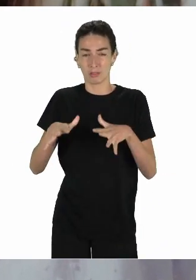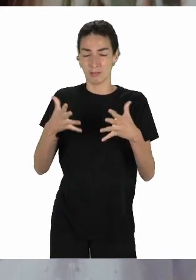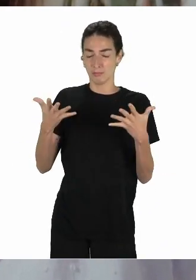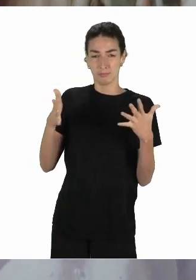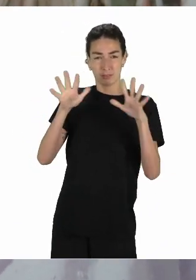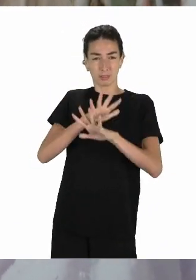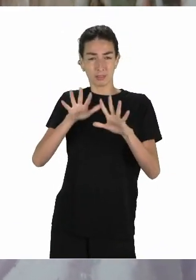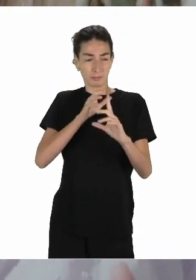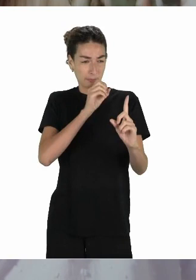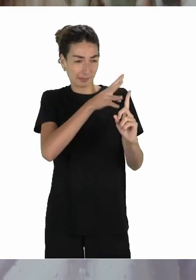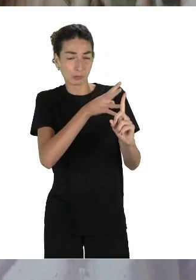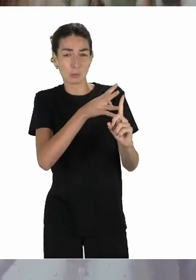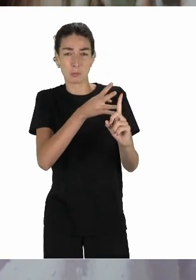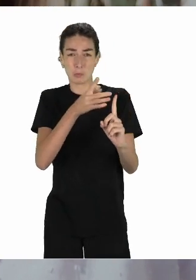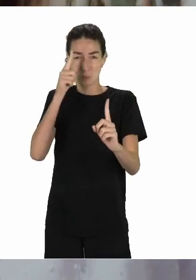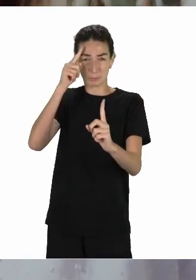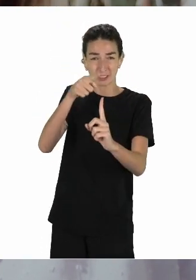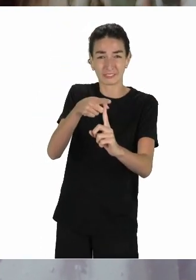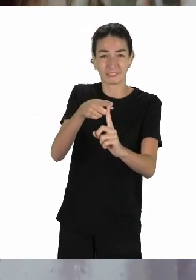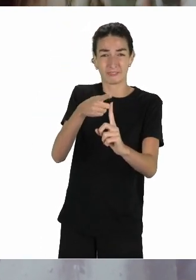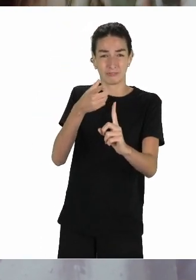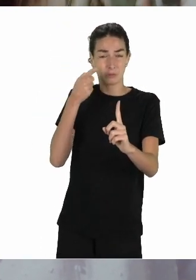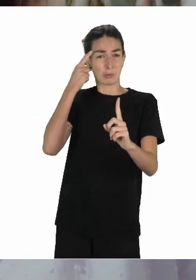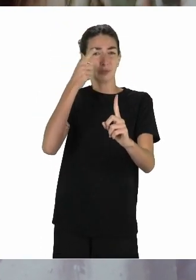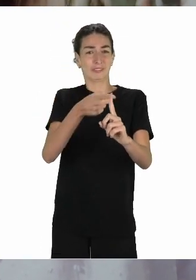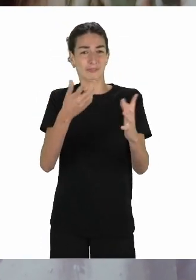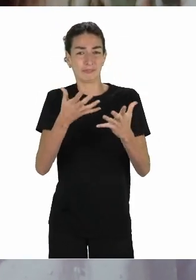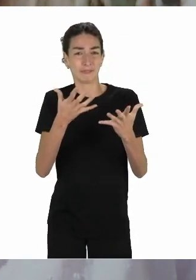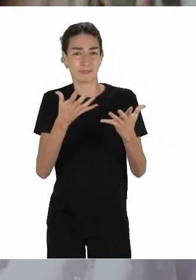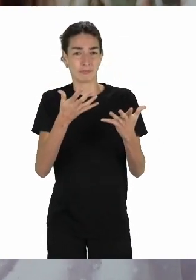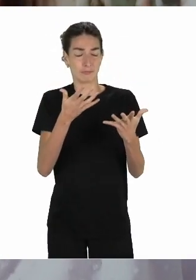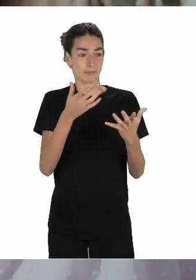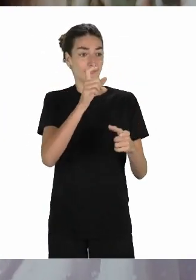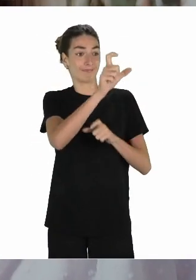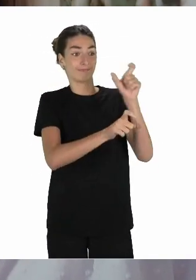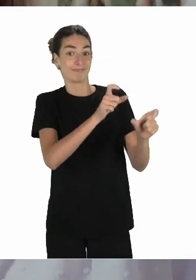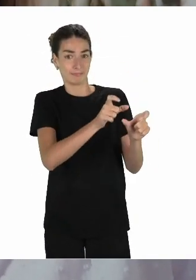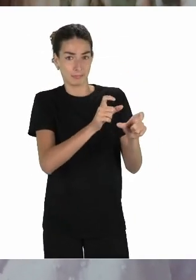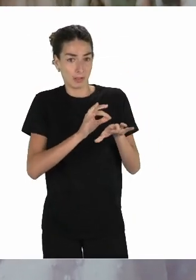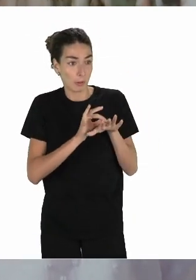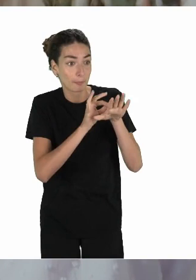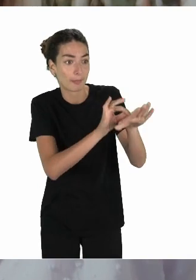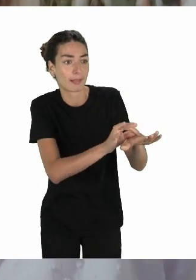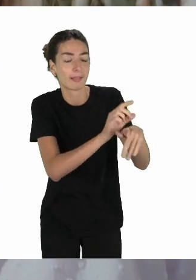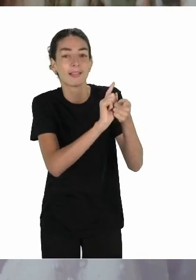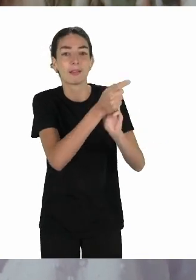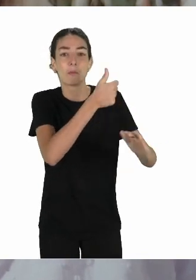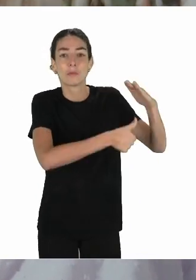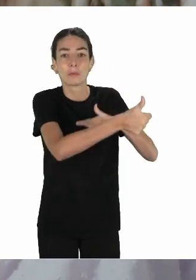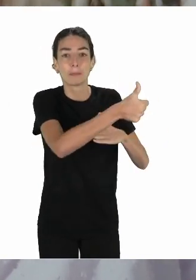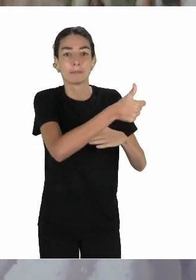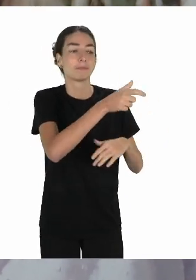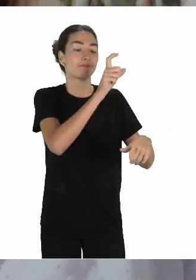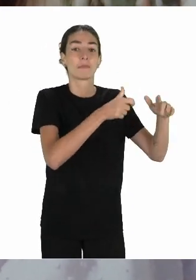retrouver finalement à la fois dans ses missions et dans les objectifs qu'on se fixe, c'est-à-dire d'accompagner les personnes dans